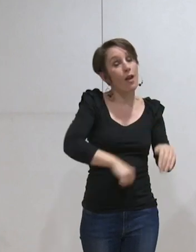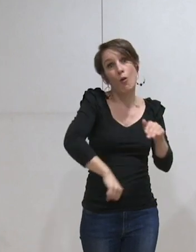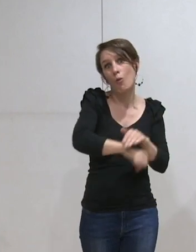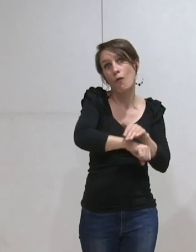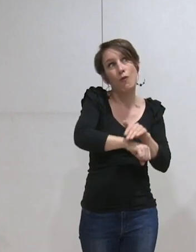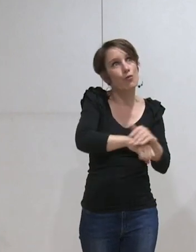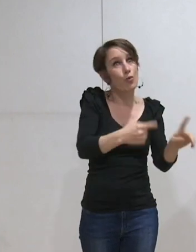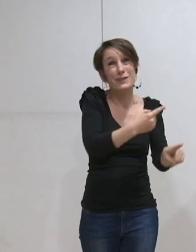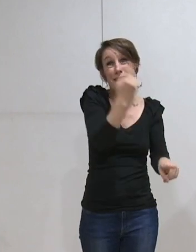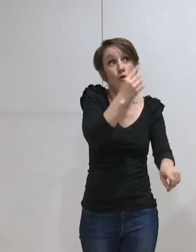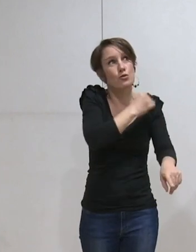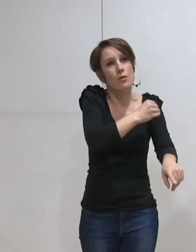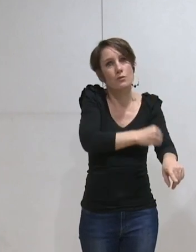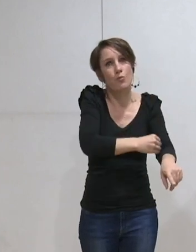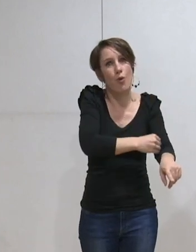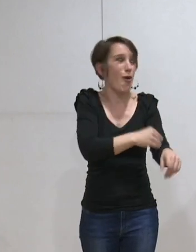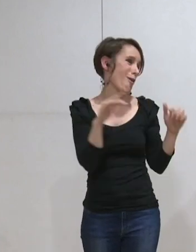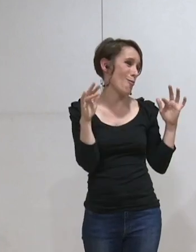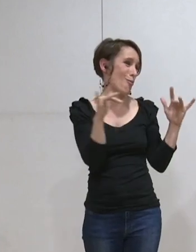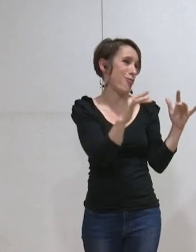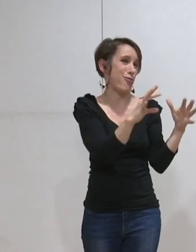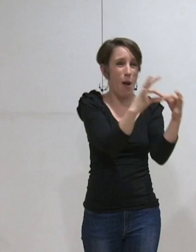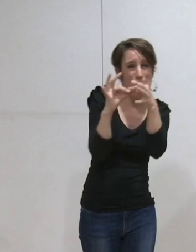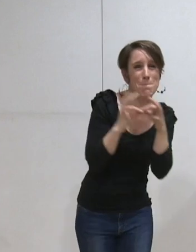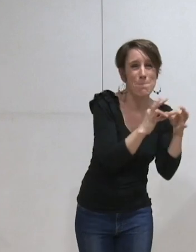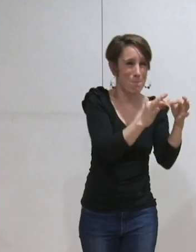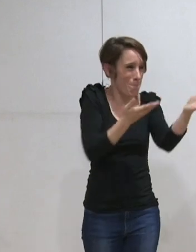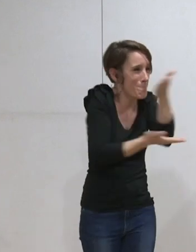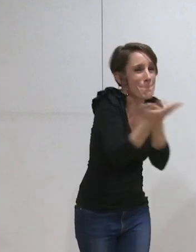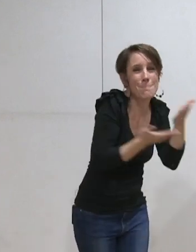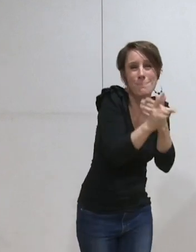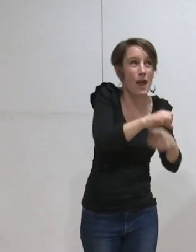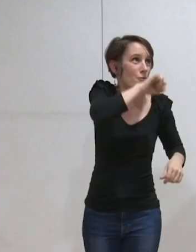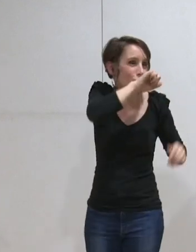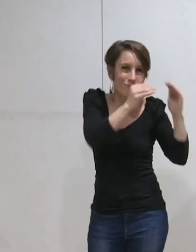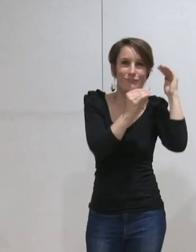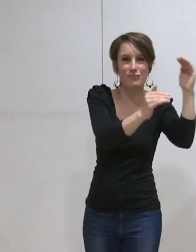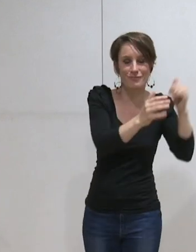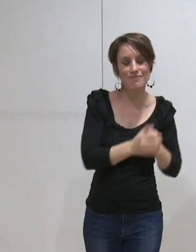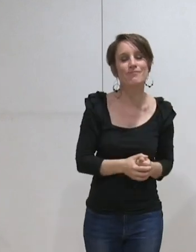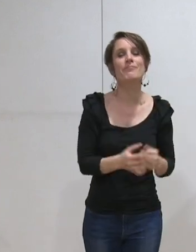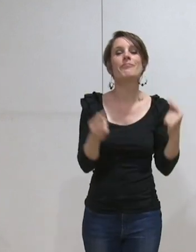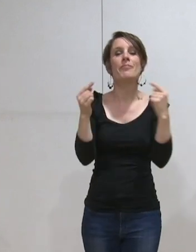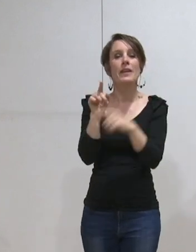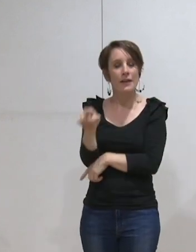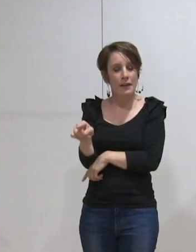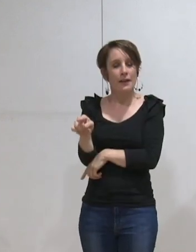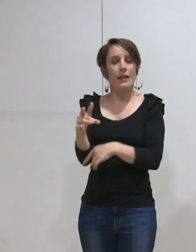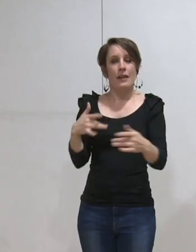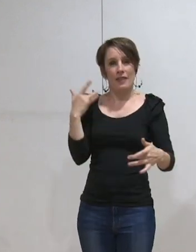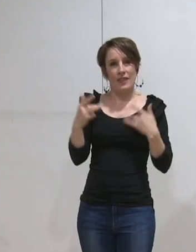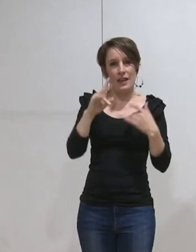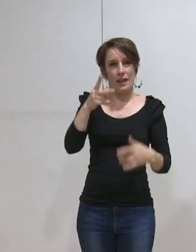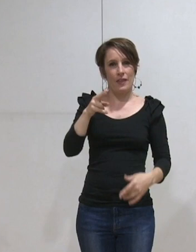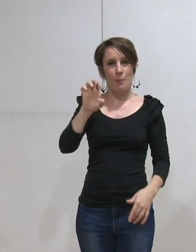capacité à mobiliser les passions quant au théâtre Prémol c'est un lieu exceptionnel